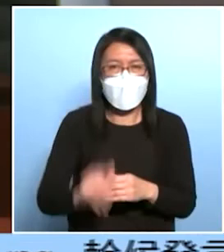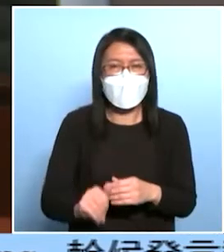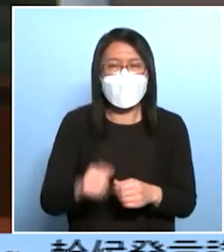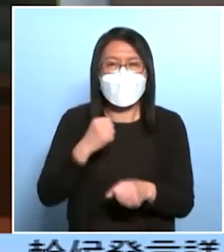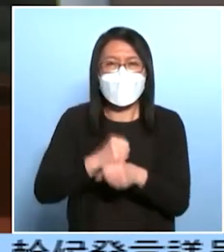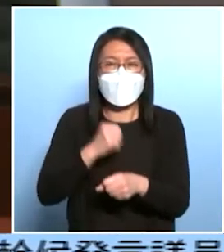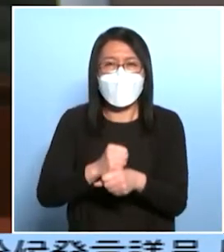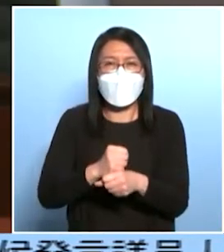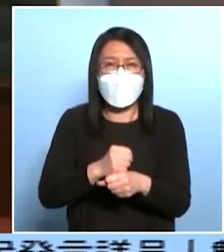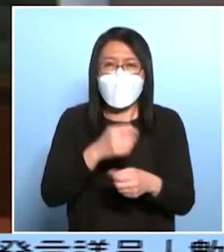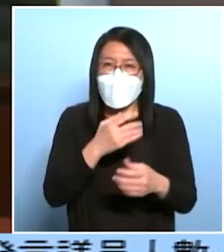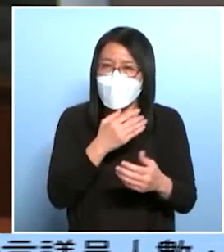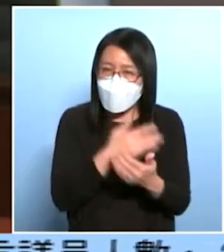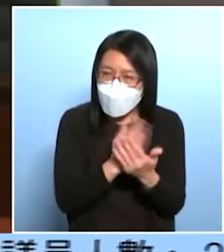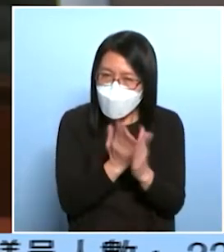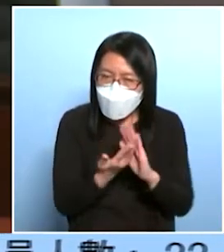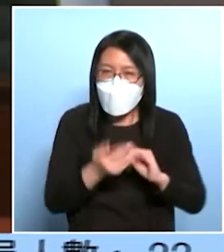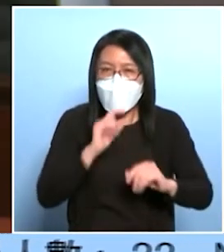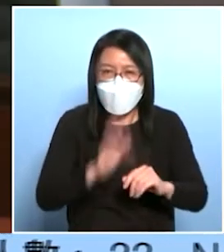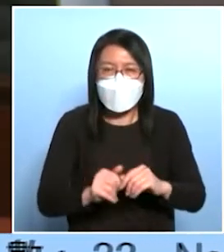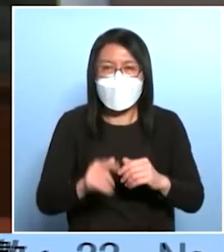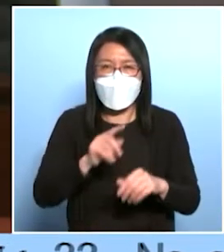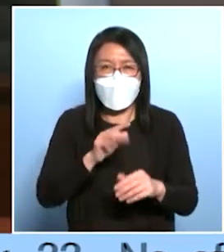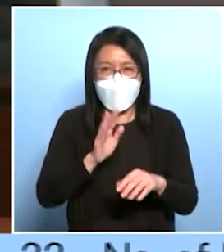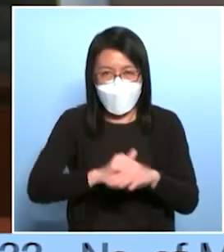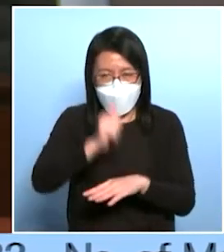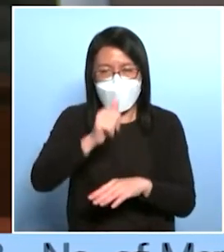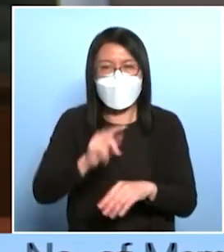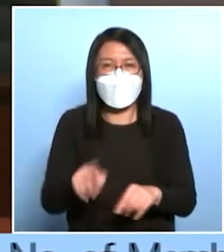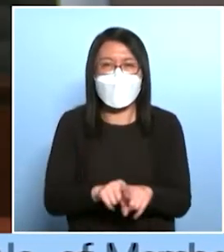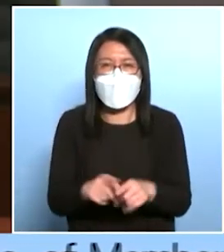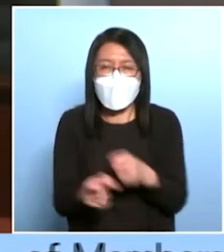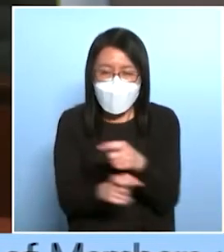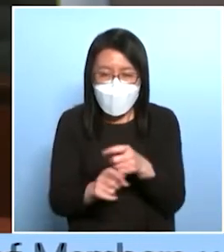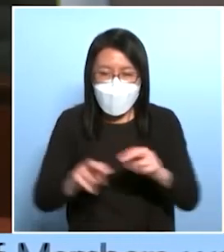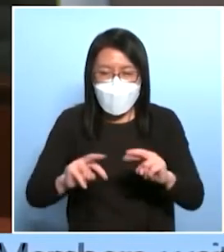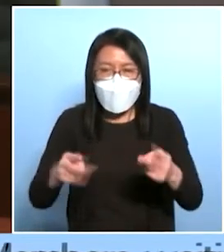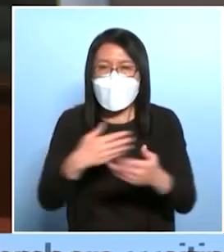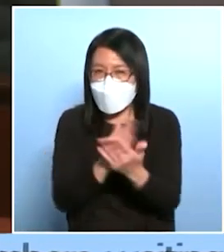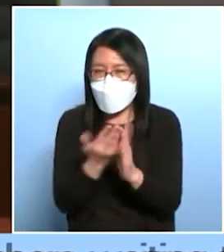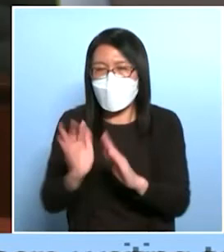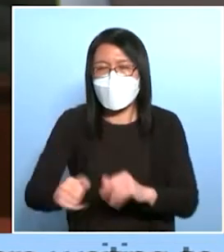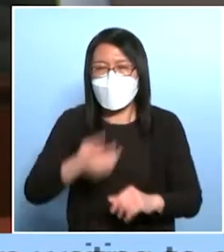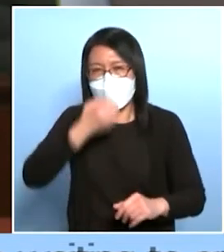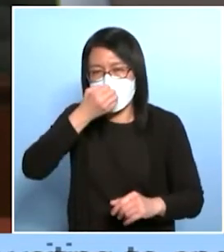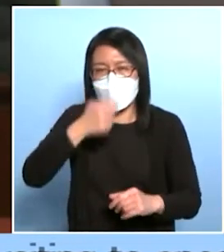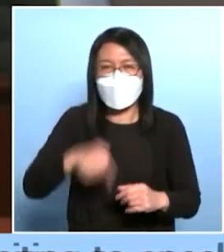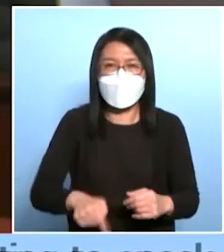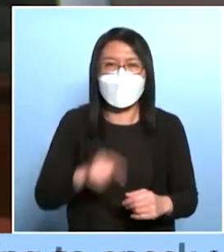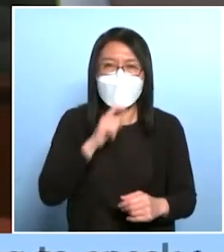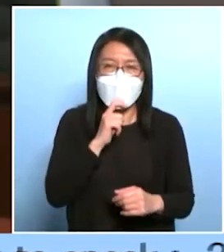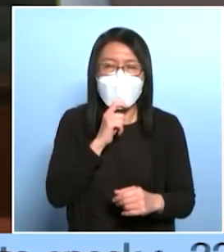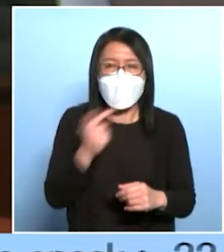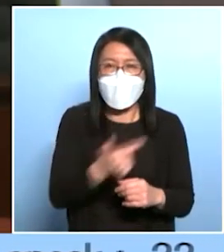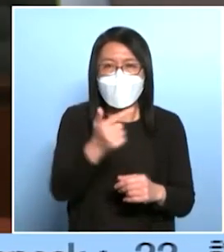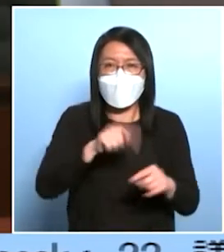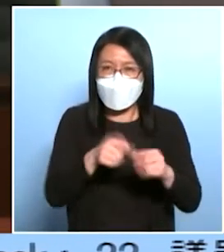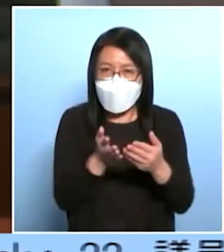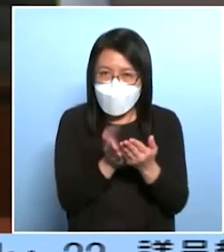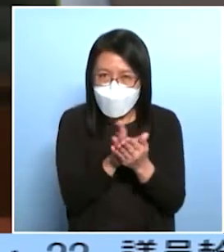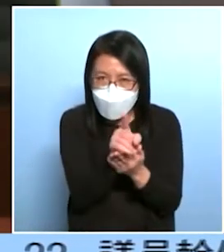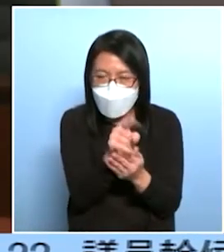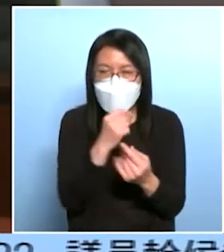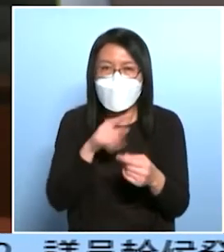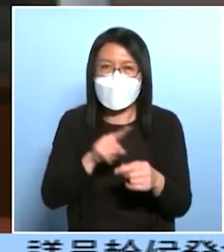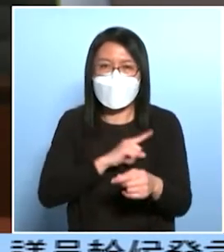咧行行出狀元，香港嘅產業先能夠邁向多元嘅發展。其實本港咧而家咧已經有咧係多間嘅大專同埋自資